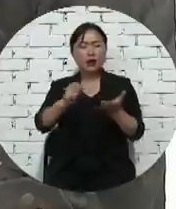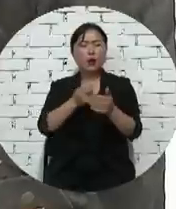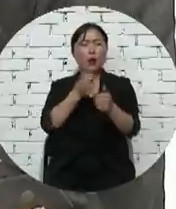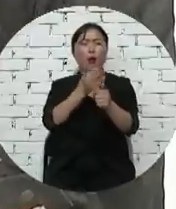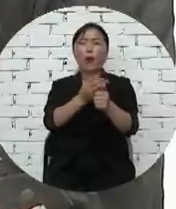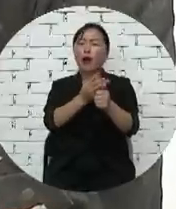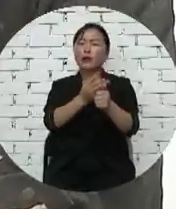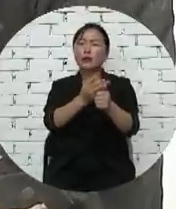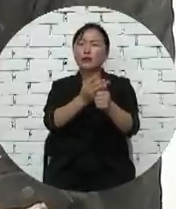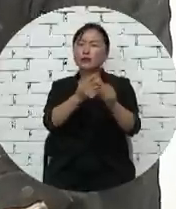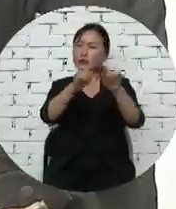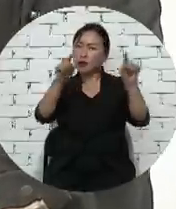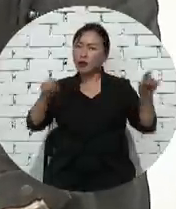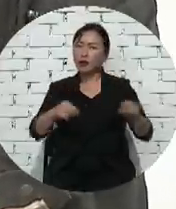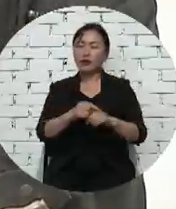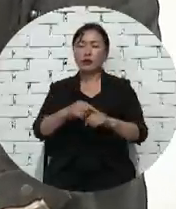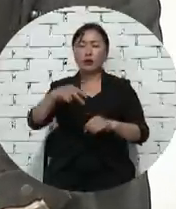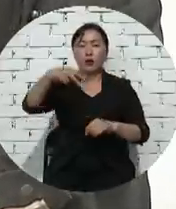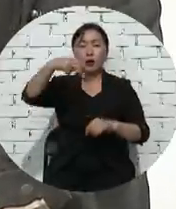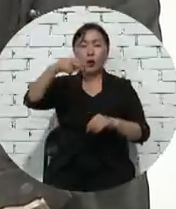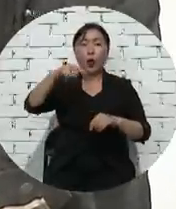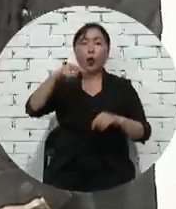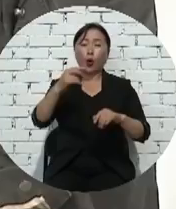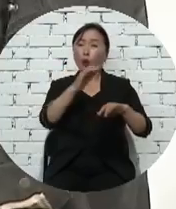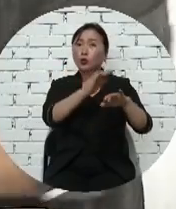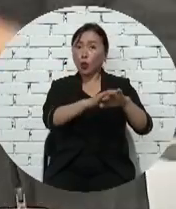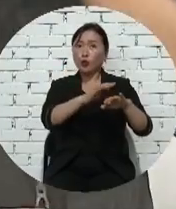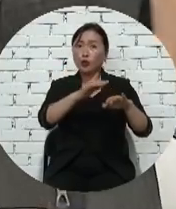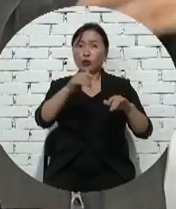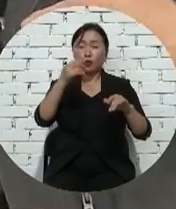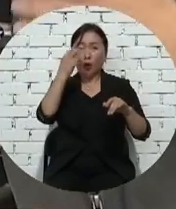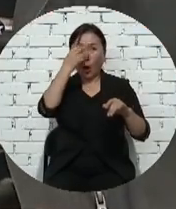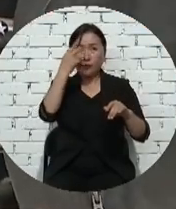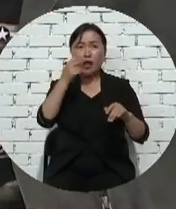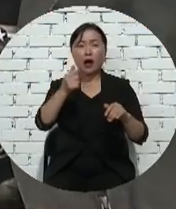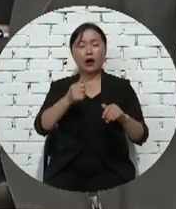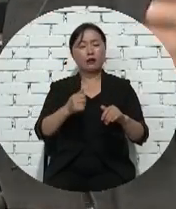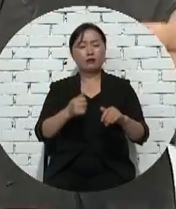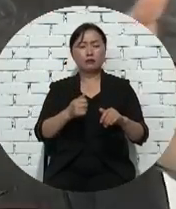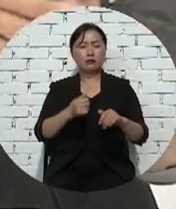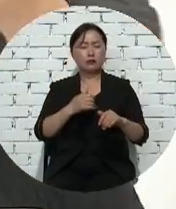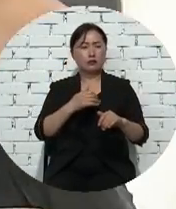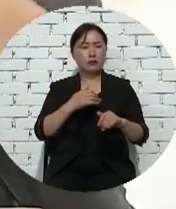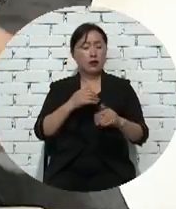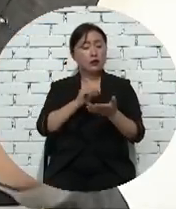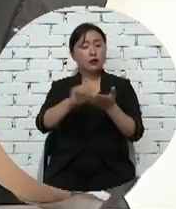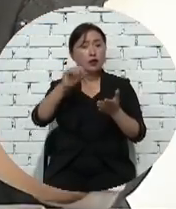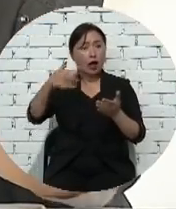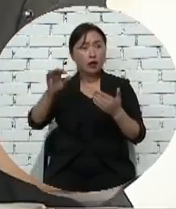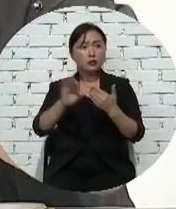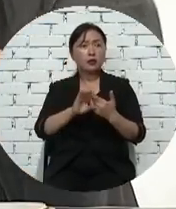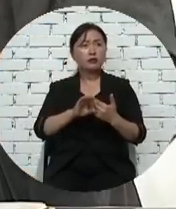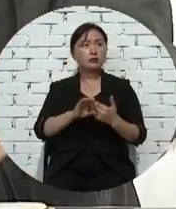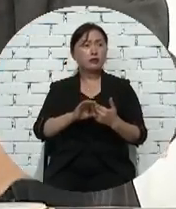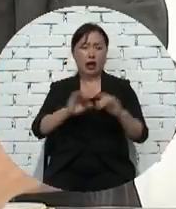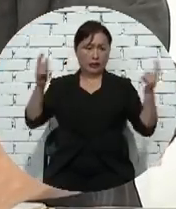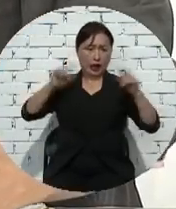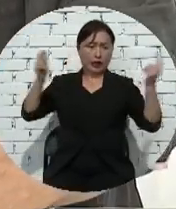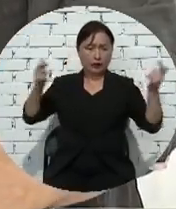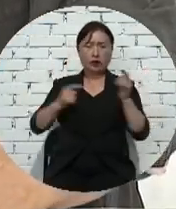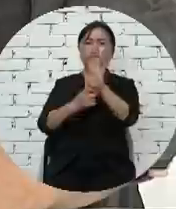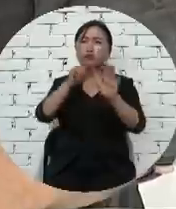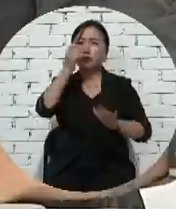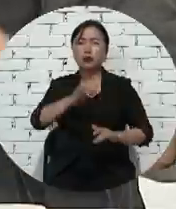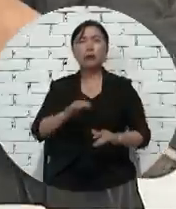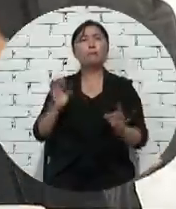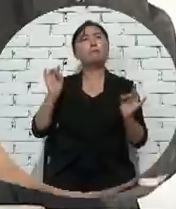그 뭐죠 손준성 검사가 네. 보통 네. 같은 경우에 자기가 안 썼어요. 팔팔 뛰면서 고소할 때 네. 이렇게 나와야 되는데 네. 한동안 말이 없다가 그 다음에